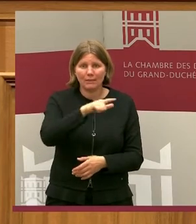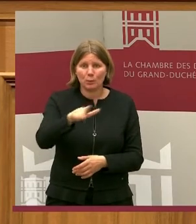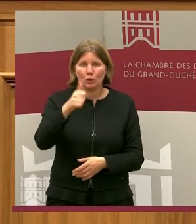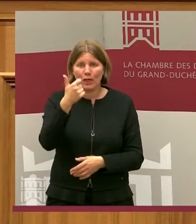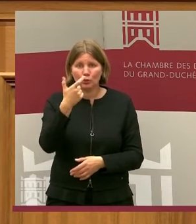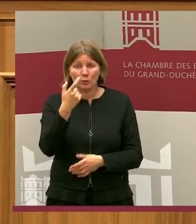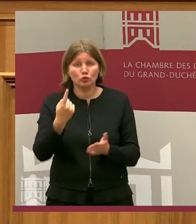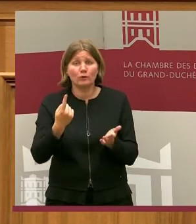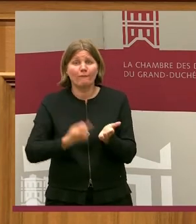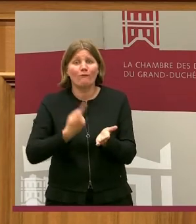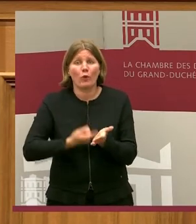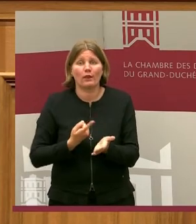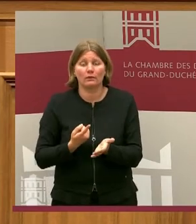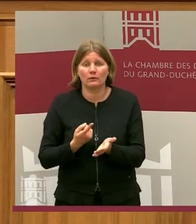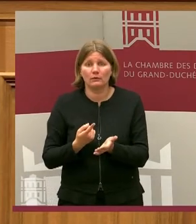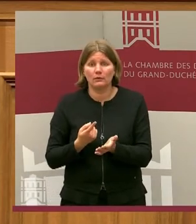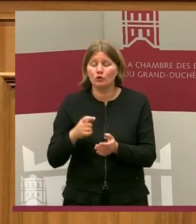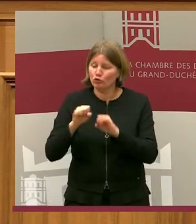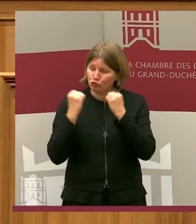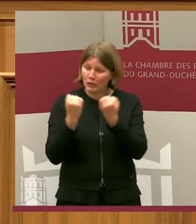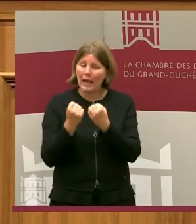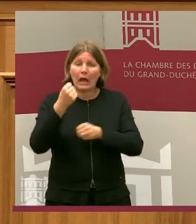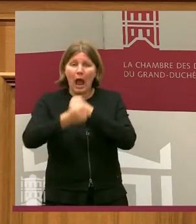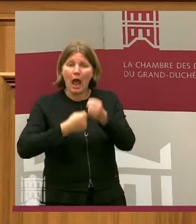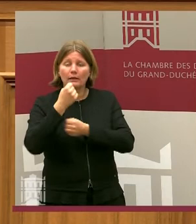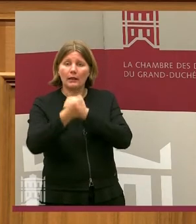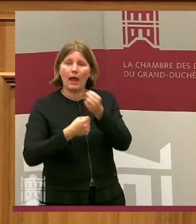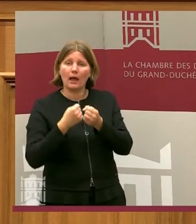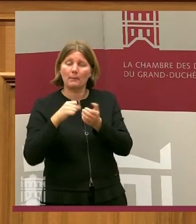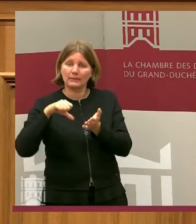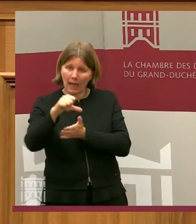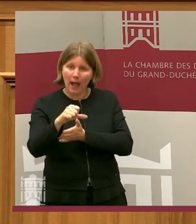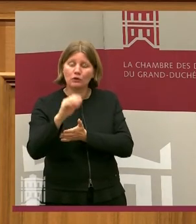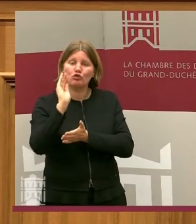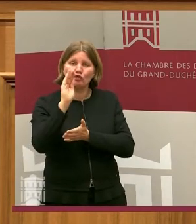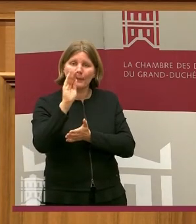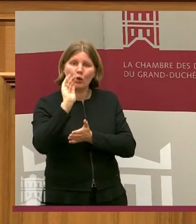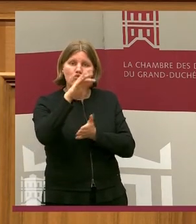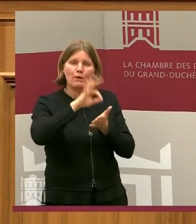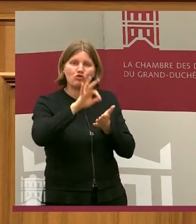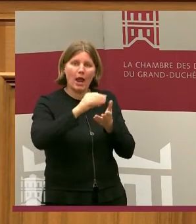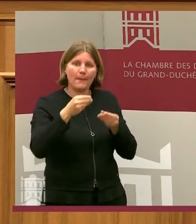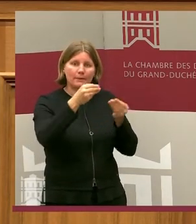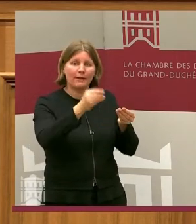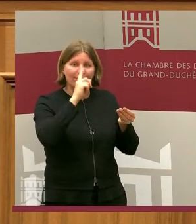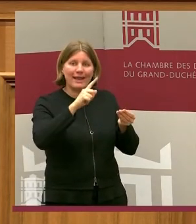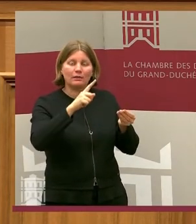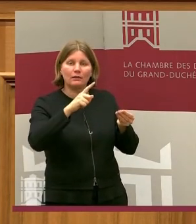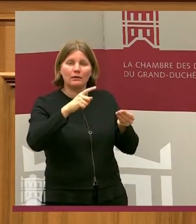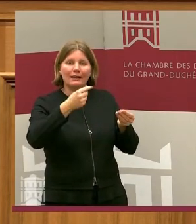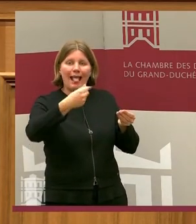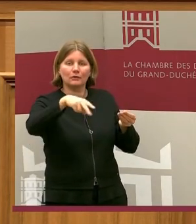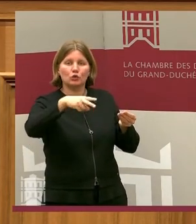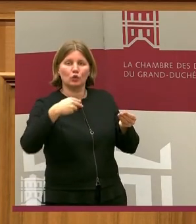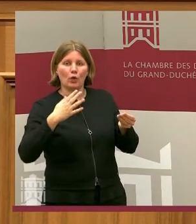gefordert haben. Dass der Staat die Anlagen bezahlt, dann sind Leute nur überschreift, wenn das Geld von der Installation nicht mehr ranhört, also eine gute